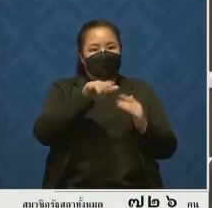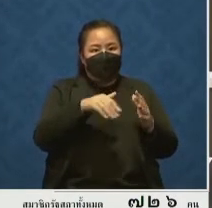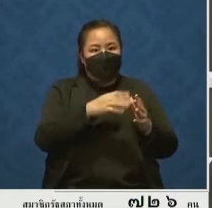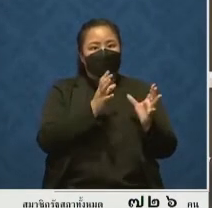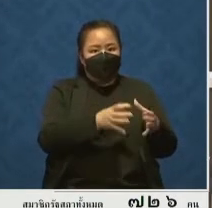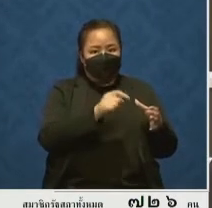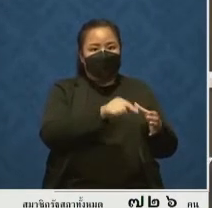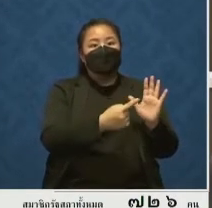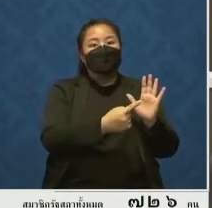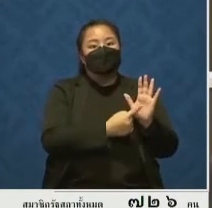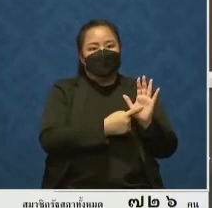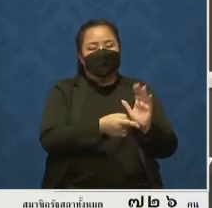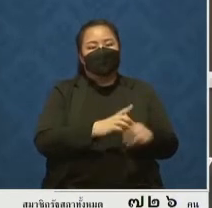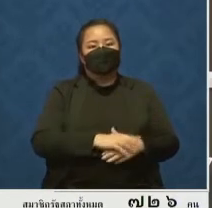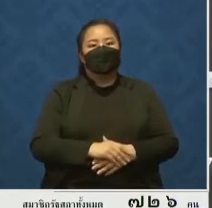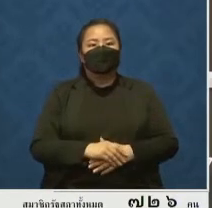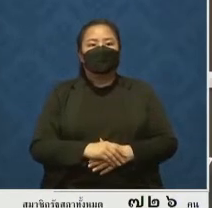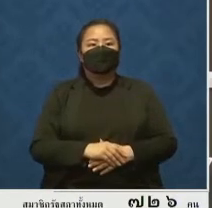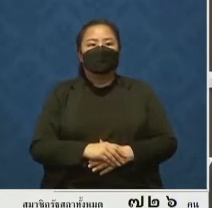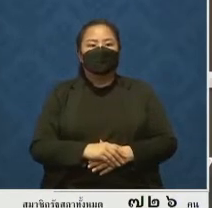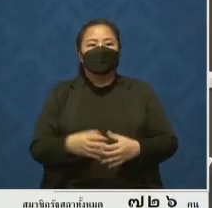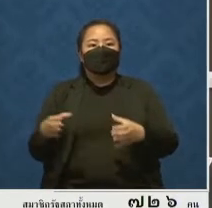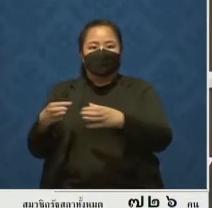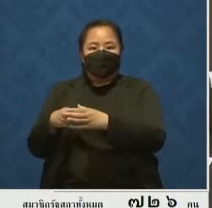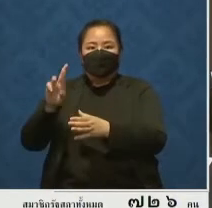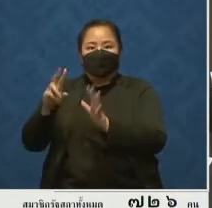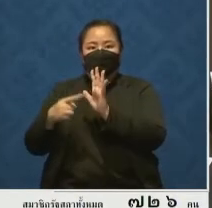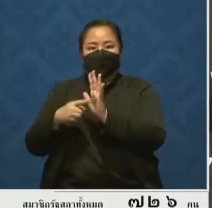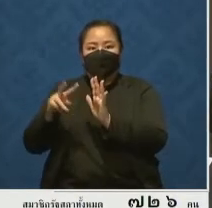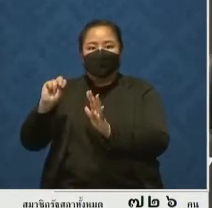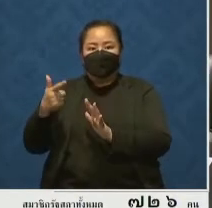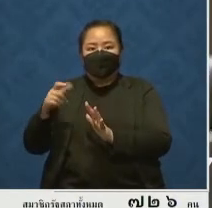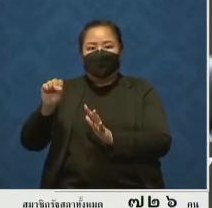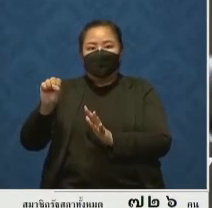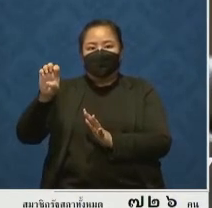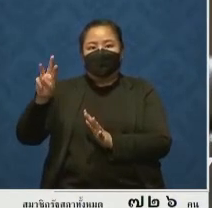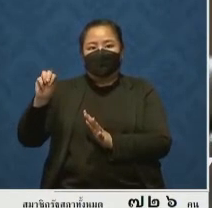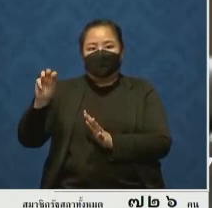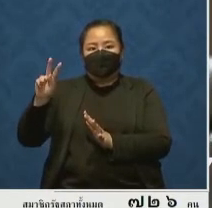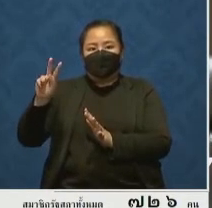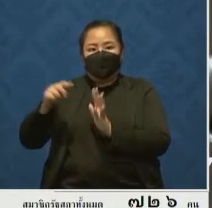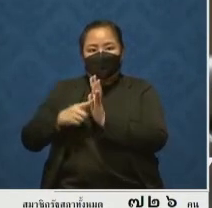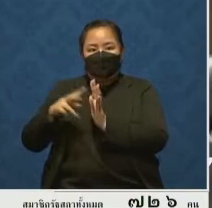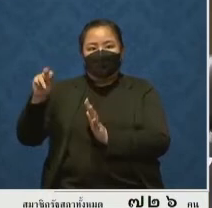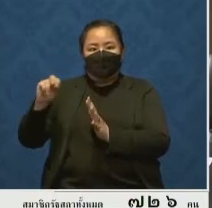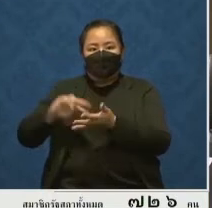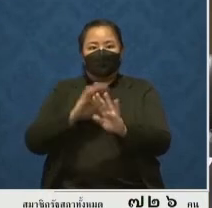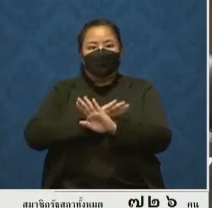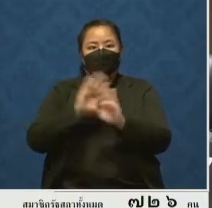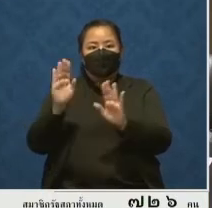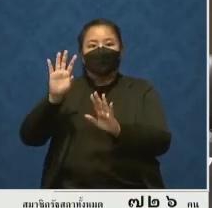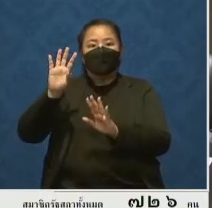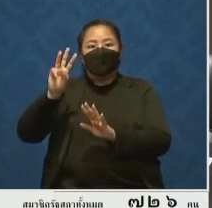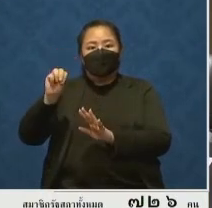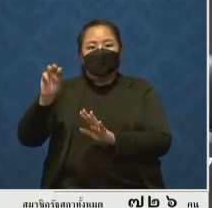กับท่านรังสิมันโรมเนี่ยเป็นการแก้ไขให้ยกเลิกมาตรา48ของพรบประกอบรัฐธรรมนูญว่าด้วยการเลือกตั้งสมาชิกสภาผู้